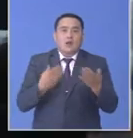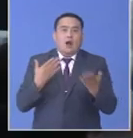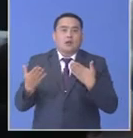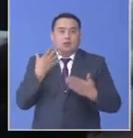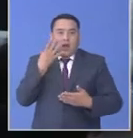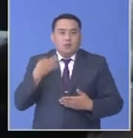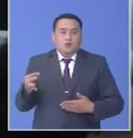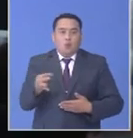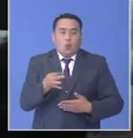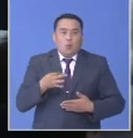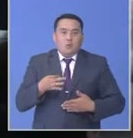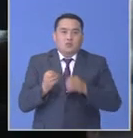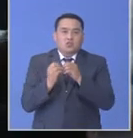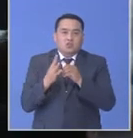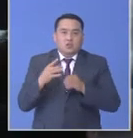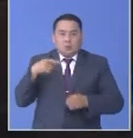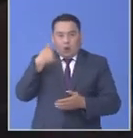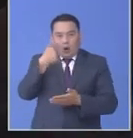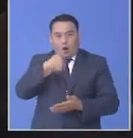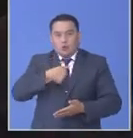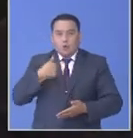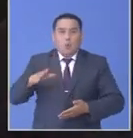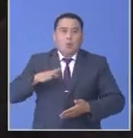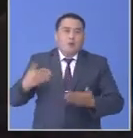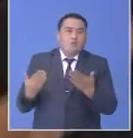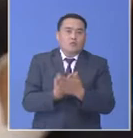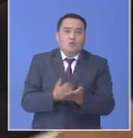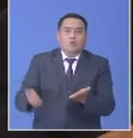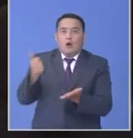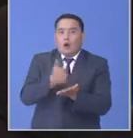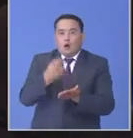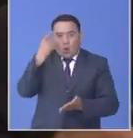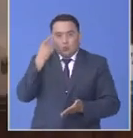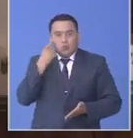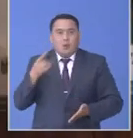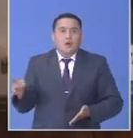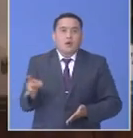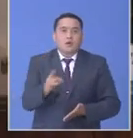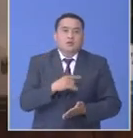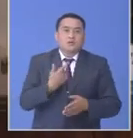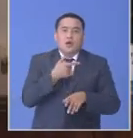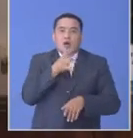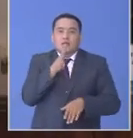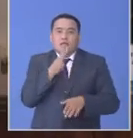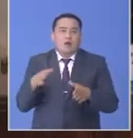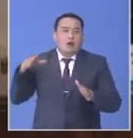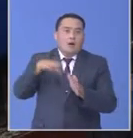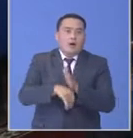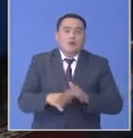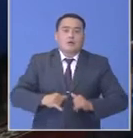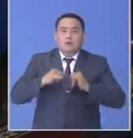отношений Алматинской области. В 2014 году был вновь назначен акимом Куксусского района. За этот период внес большой вклад в